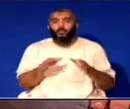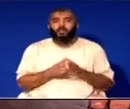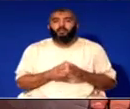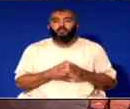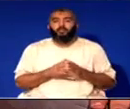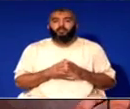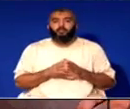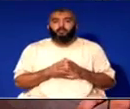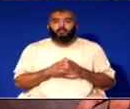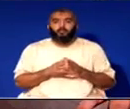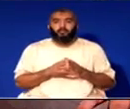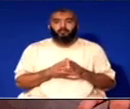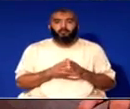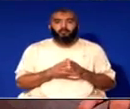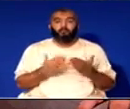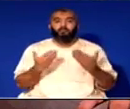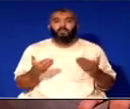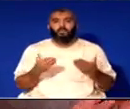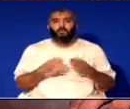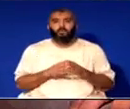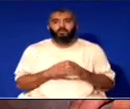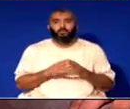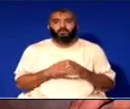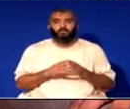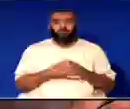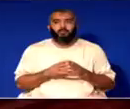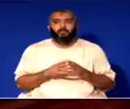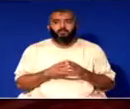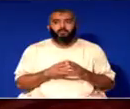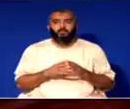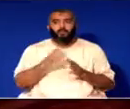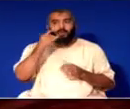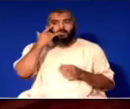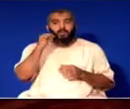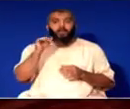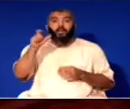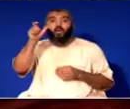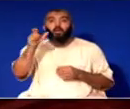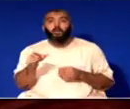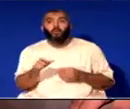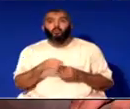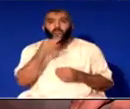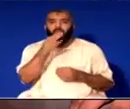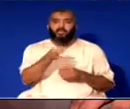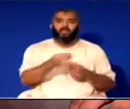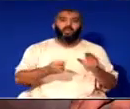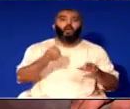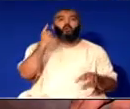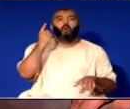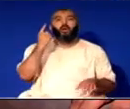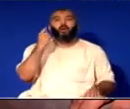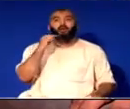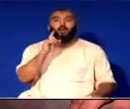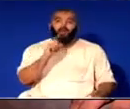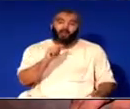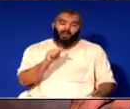ما نديرش هذه خلاص. الان عندها دوك الان اذا الانسان قال والله ما نديرش ودار حان، هذه اسمه